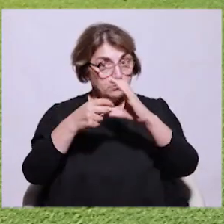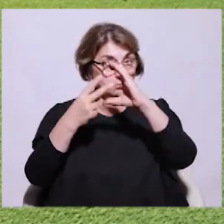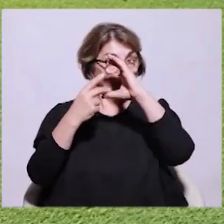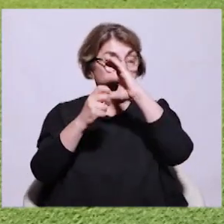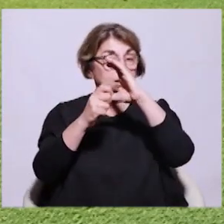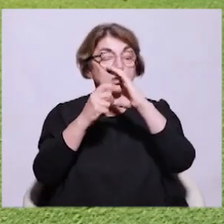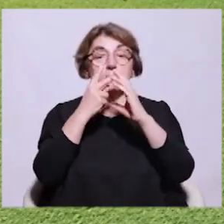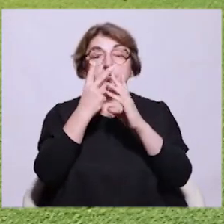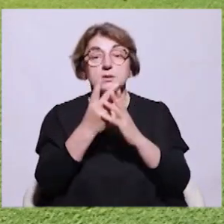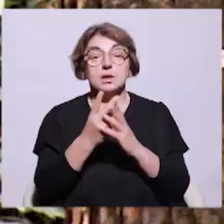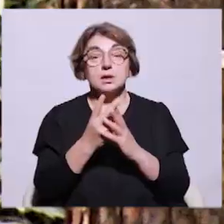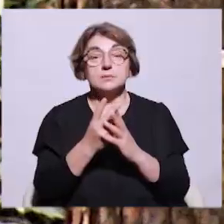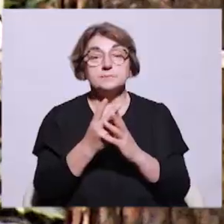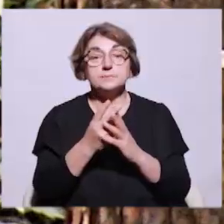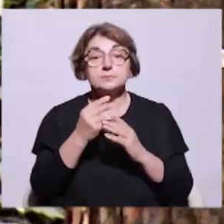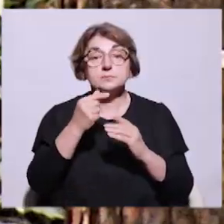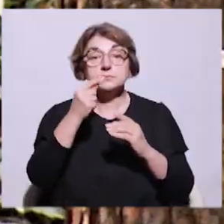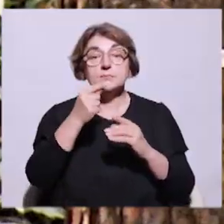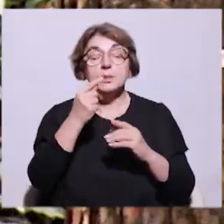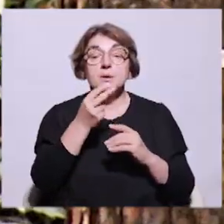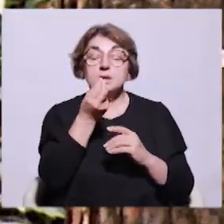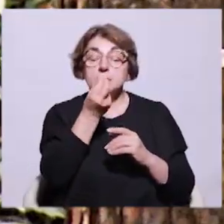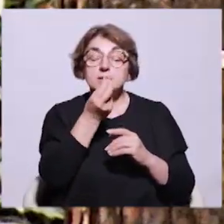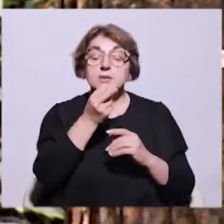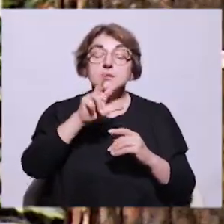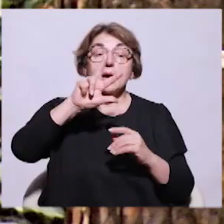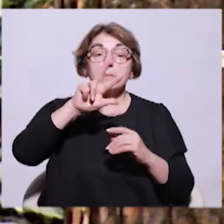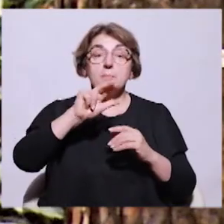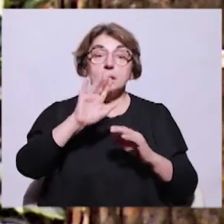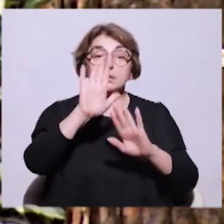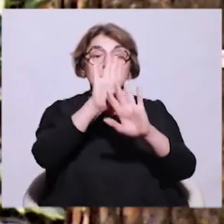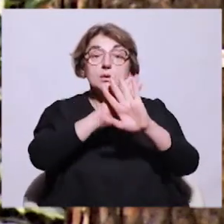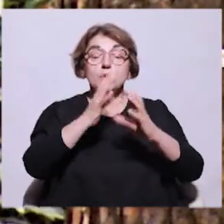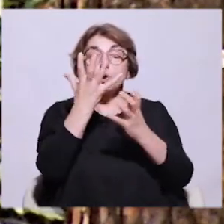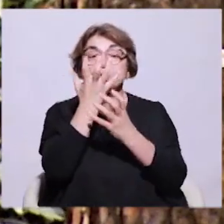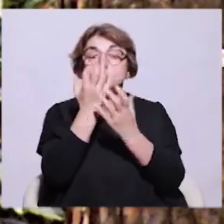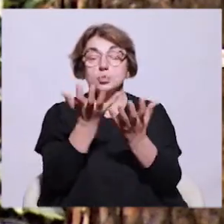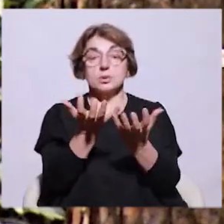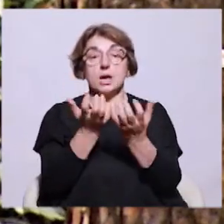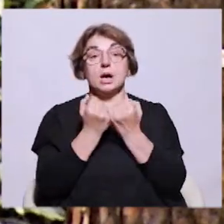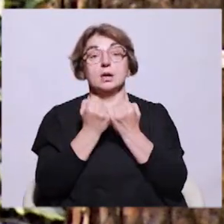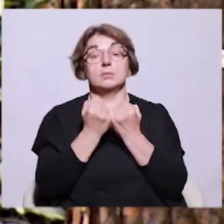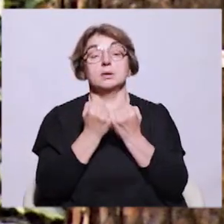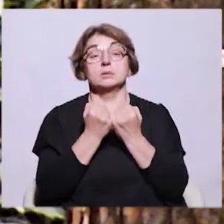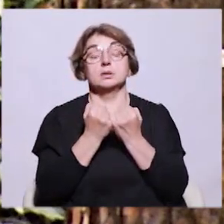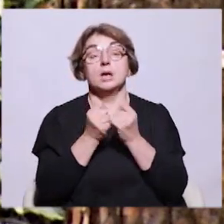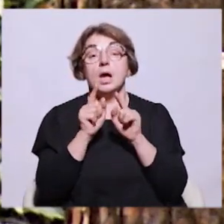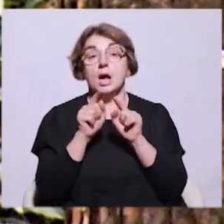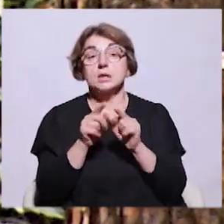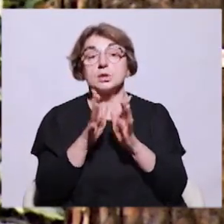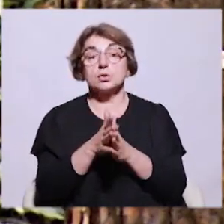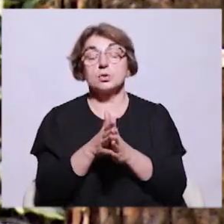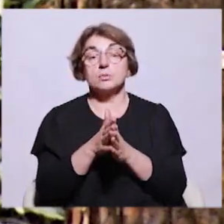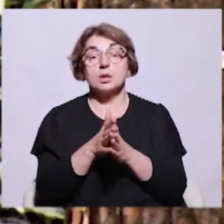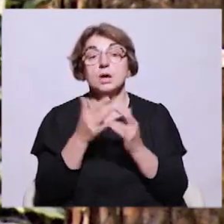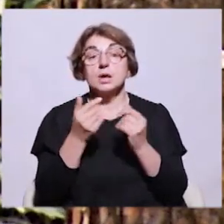გაიხედებოდი, შეძლებდი მისი სამგანზომილებიანი სურათის აღქმას. ასე რომ